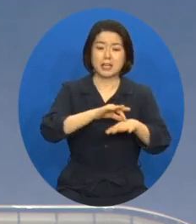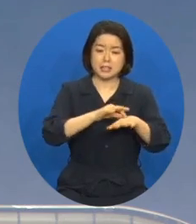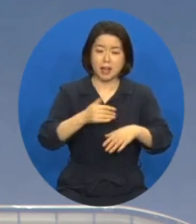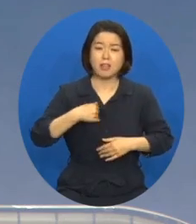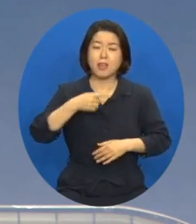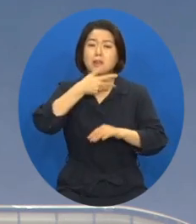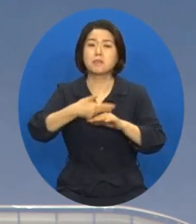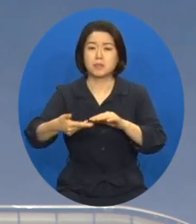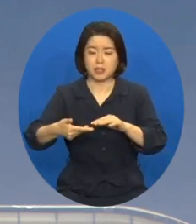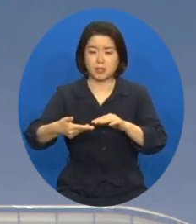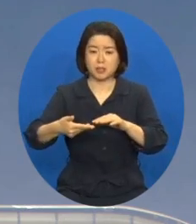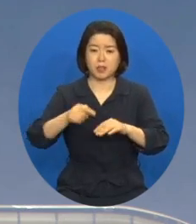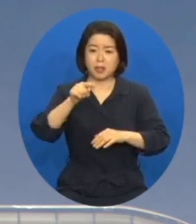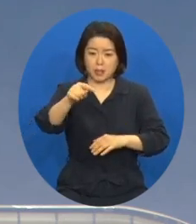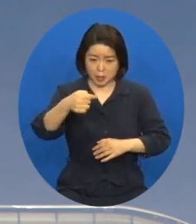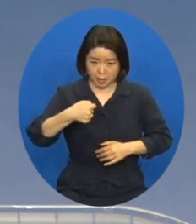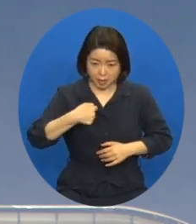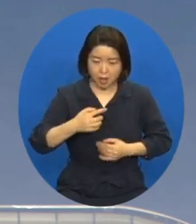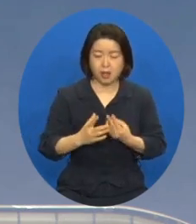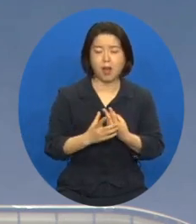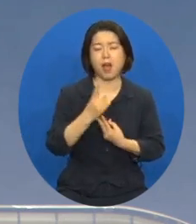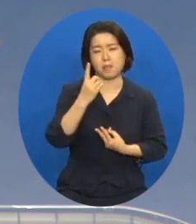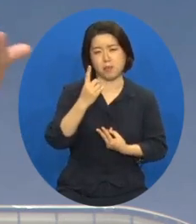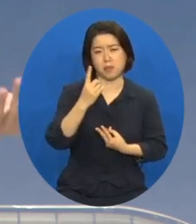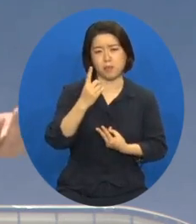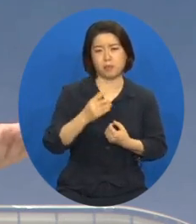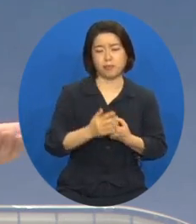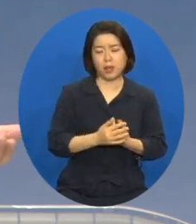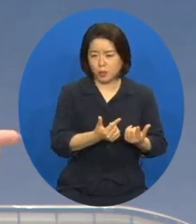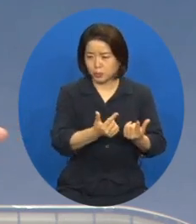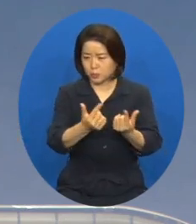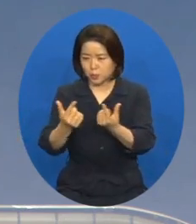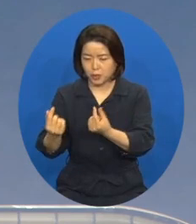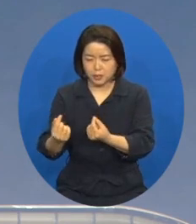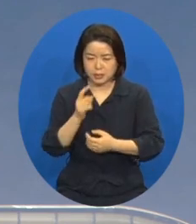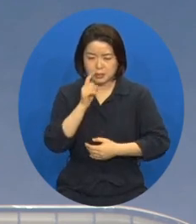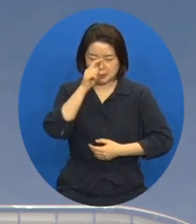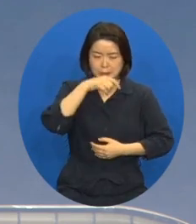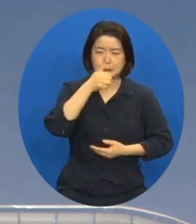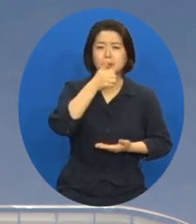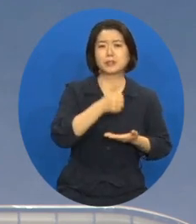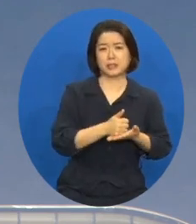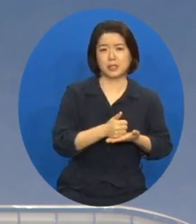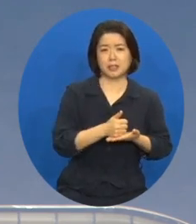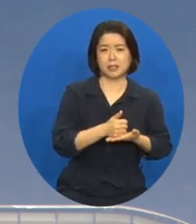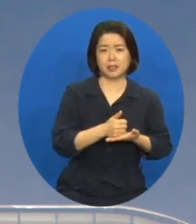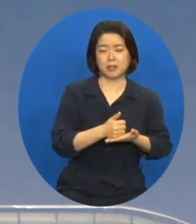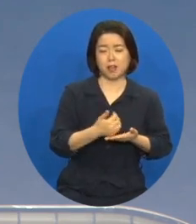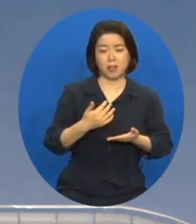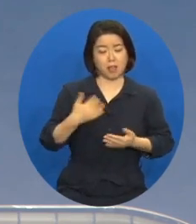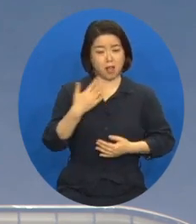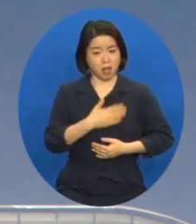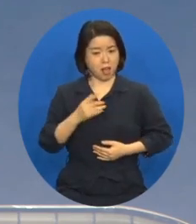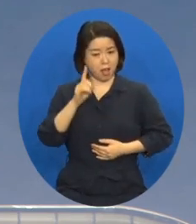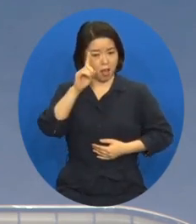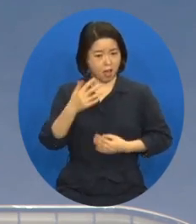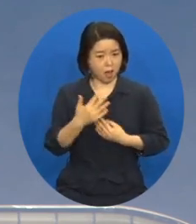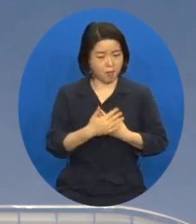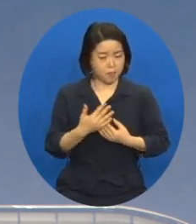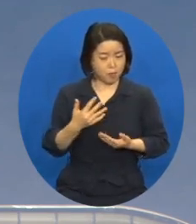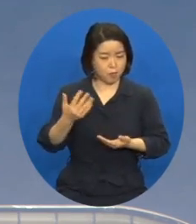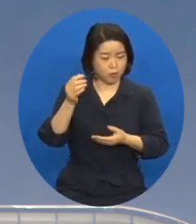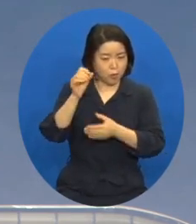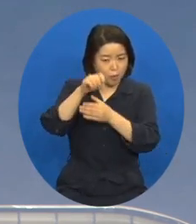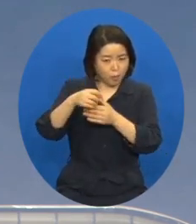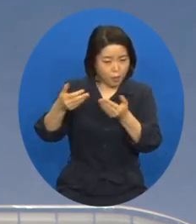그러니까 우리와 한 몸이 되어 주신 거죠. 나같이 이렇게 더러운 죄인을 주님이 한 몸으로 받아주셨다.